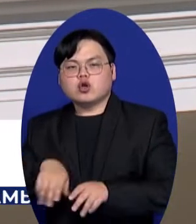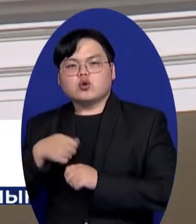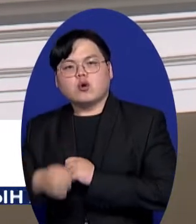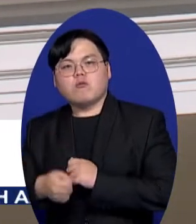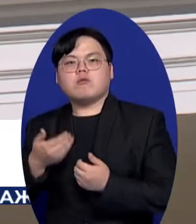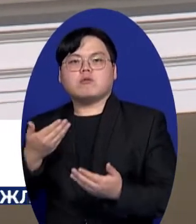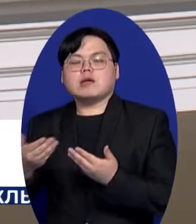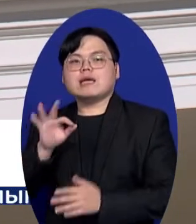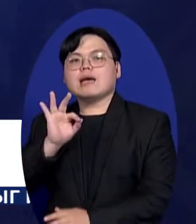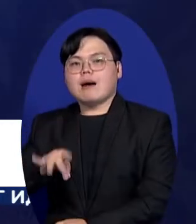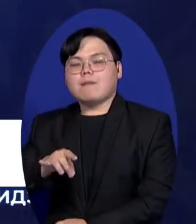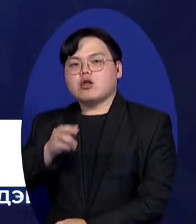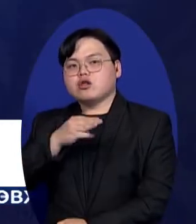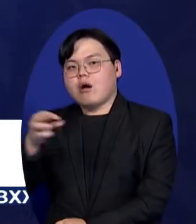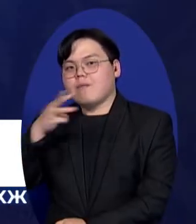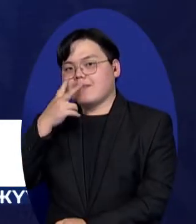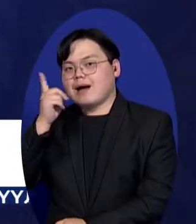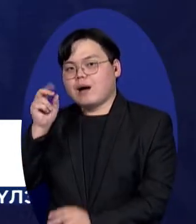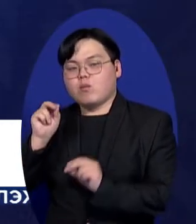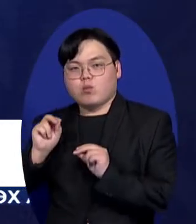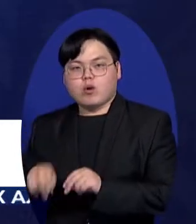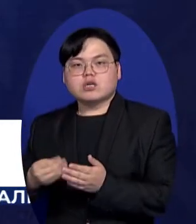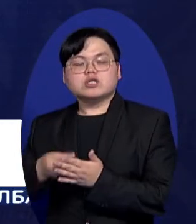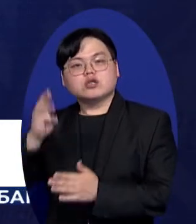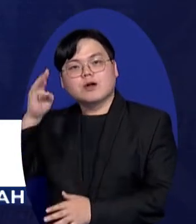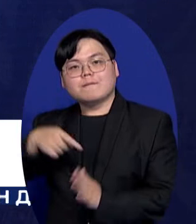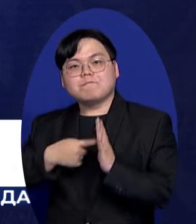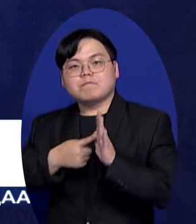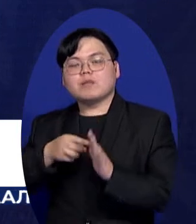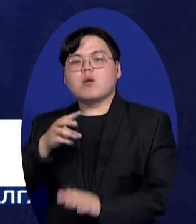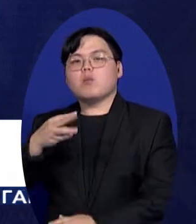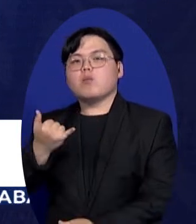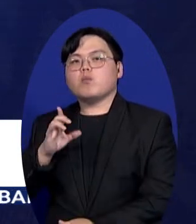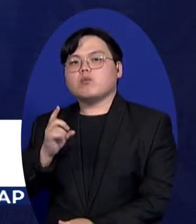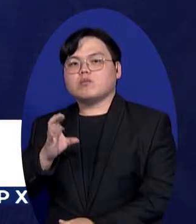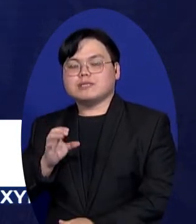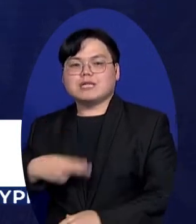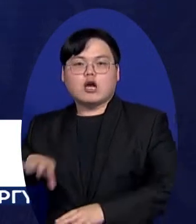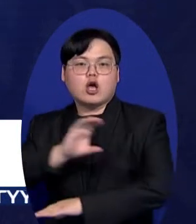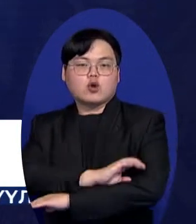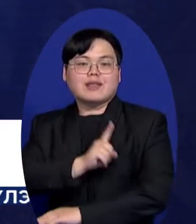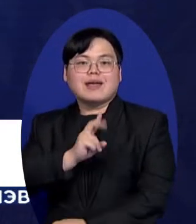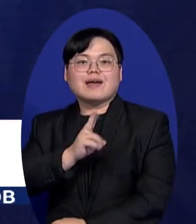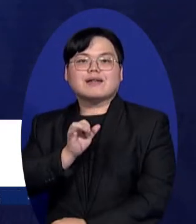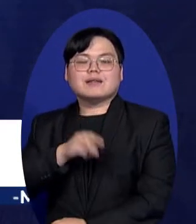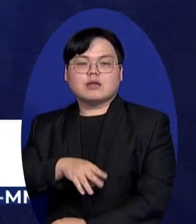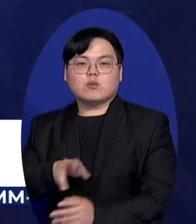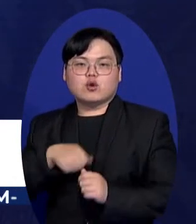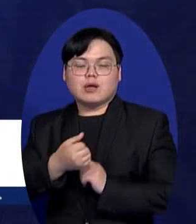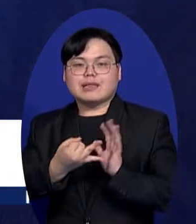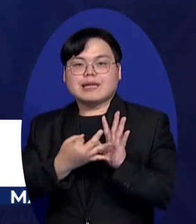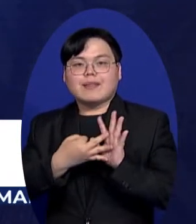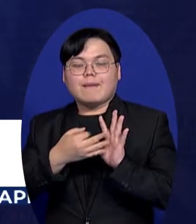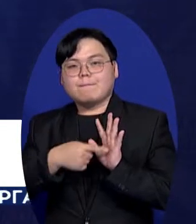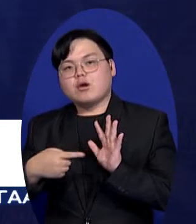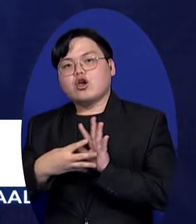байгааг үзэж та бүхэн график мэдээллээс харж олно. Тодорхойлбол Монгол Улсын боловсролын их сургуулийн нэг кредит төлбөр 78,000-аас